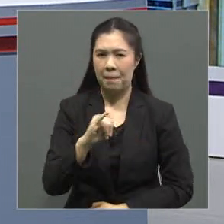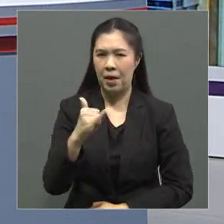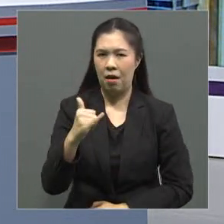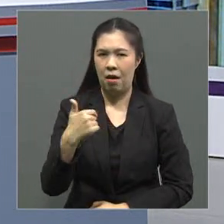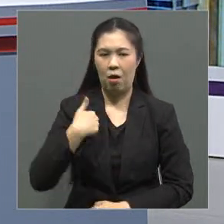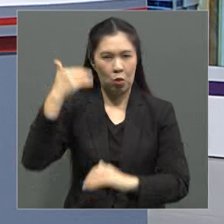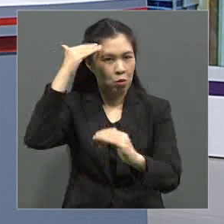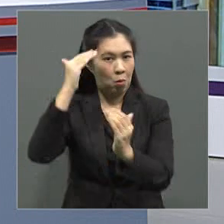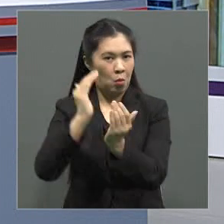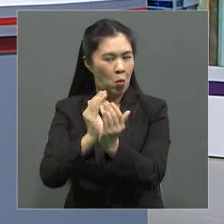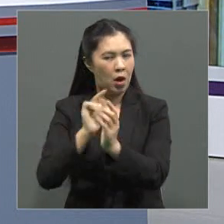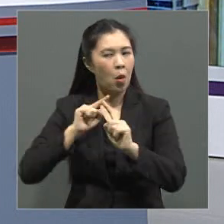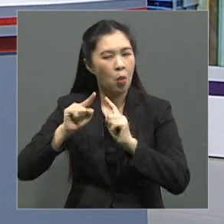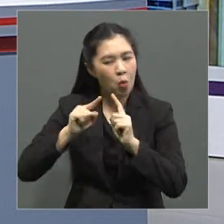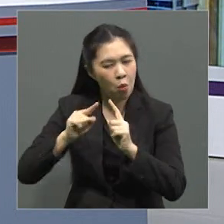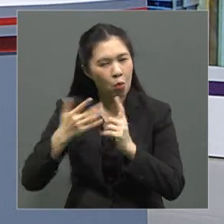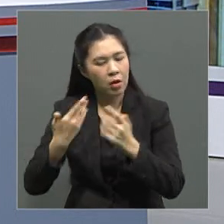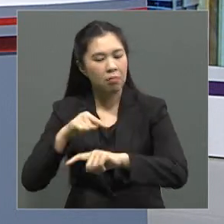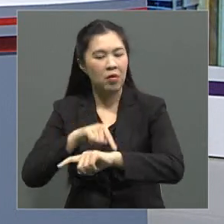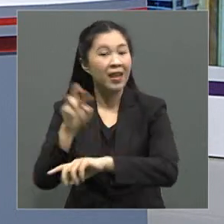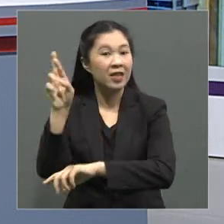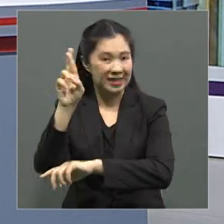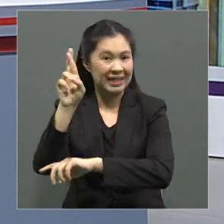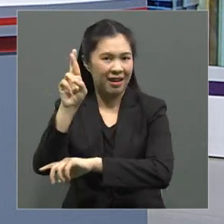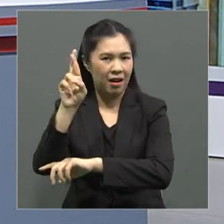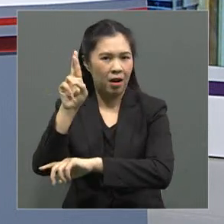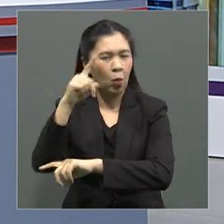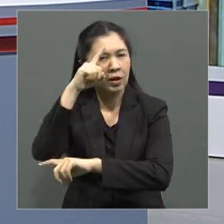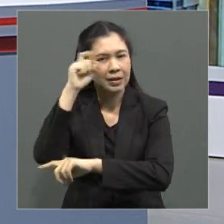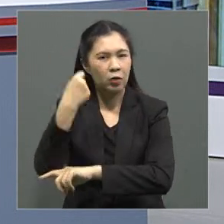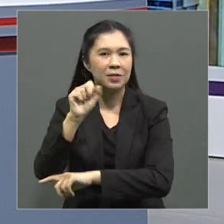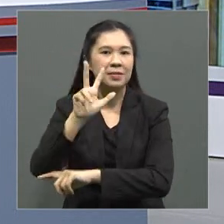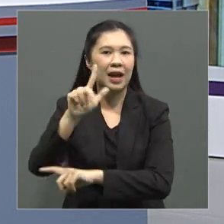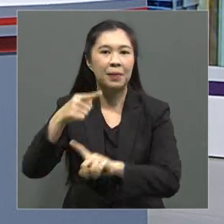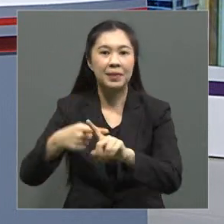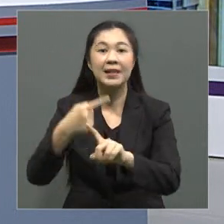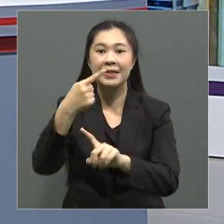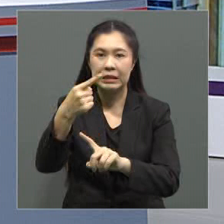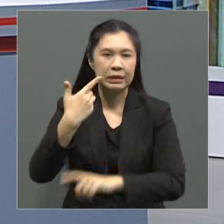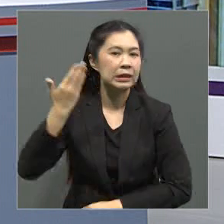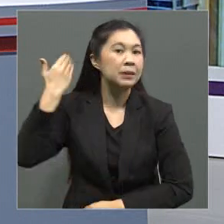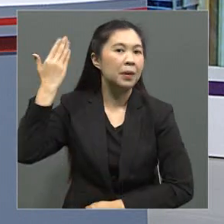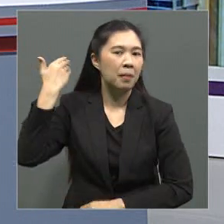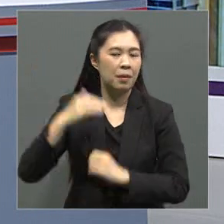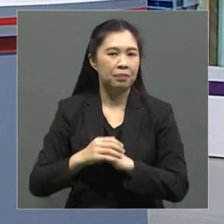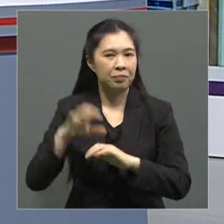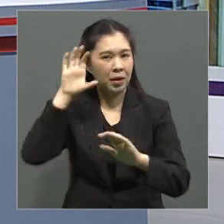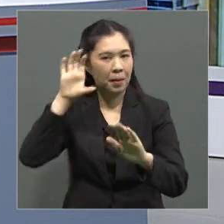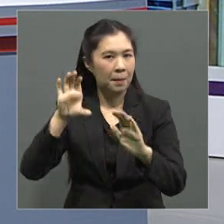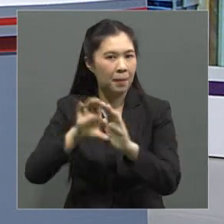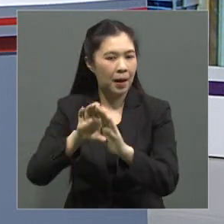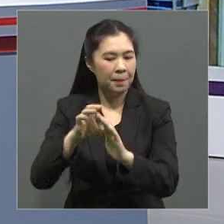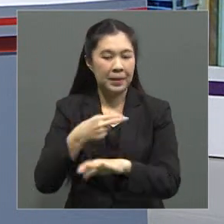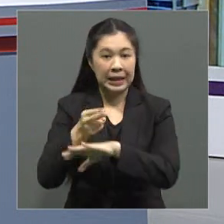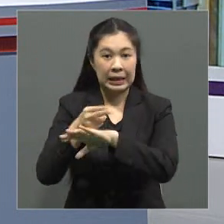ของตำรวจคุยกันเองในช่วงเที่ยงเศษๆของวันเสาร์ที่ 13มกราคมที่บอกว่าภาพรวมของคลิปทั้ง 6